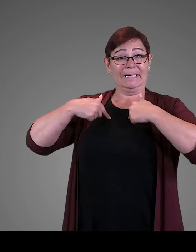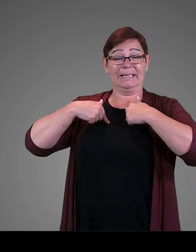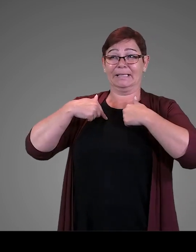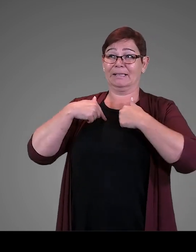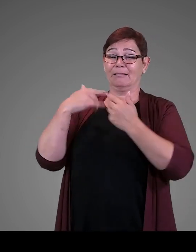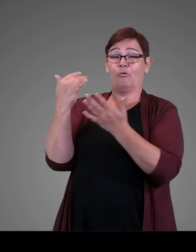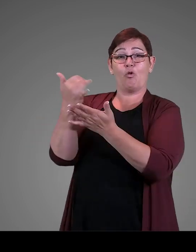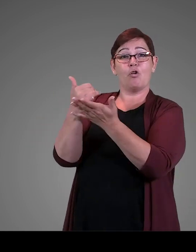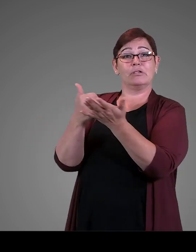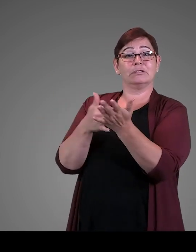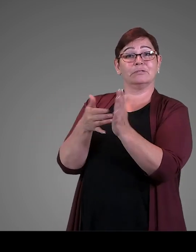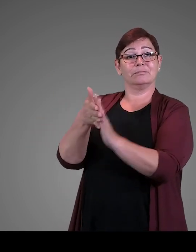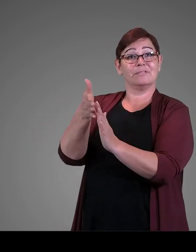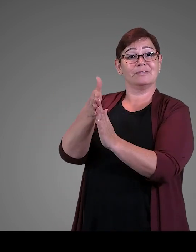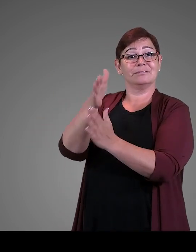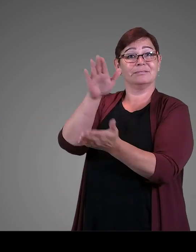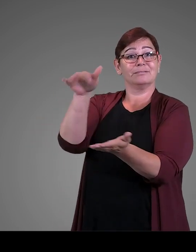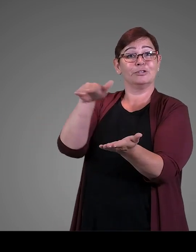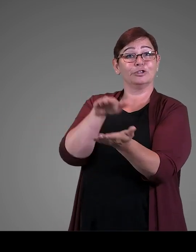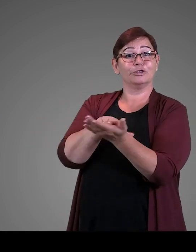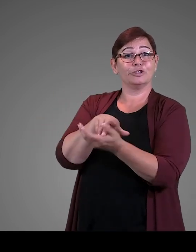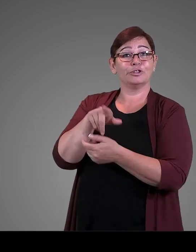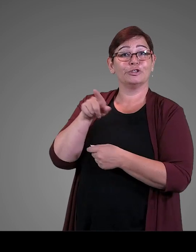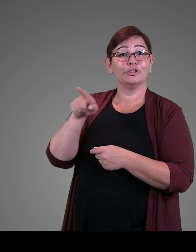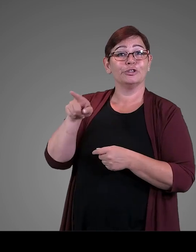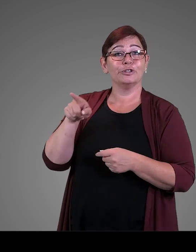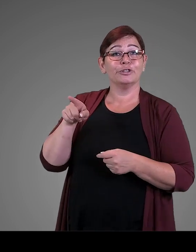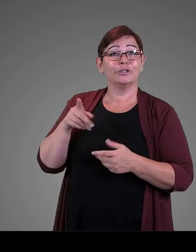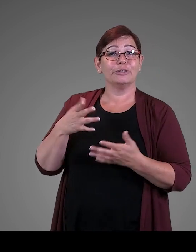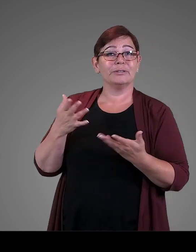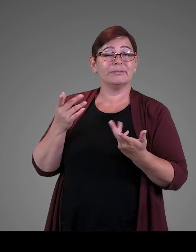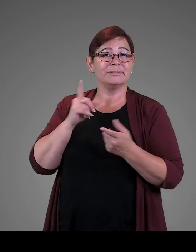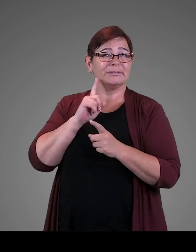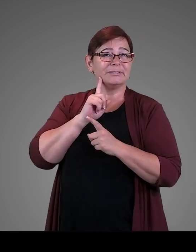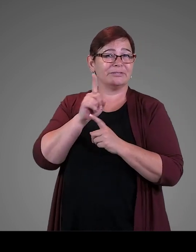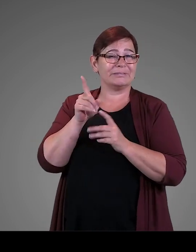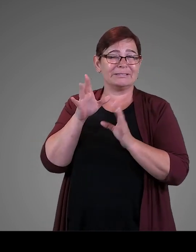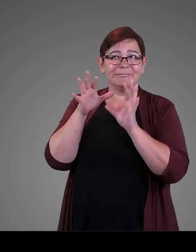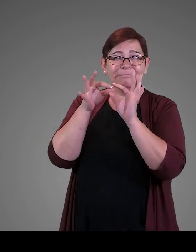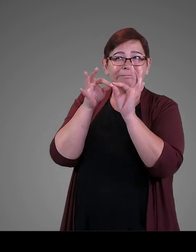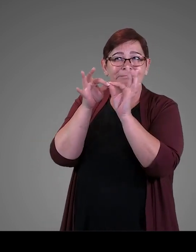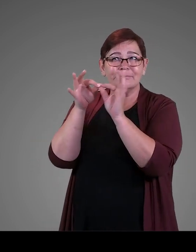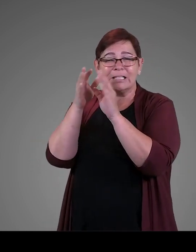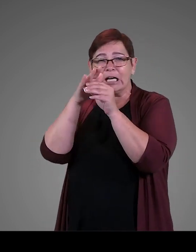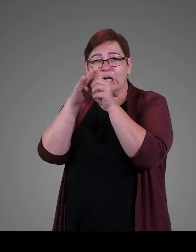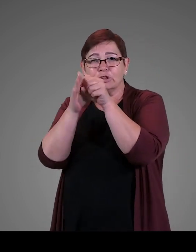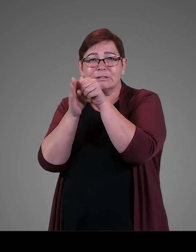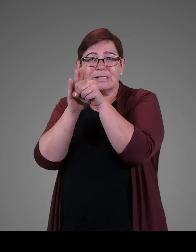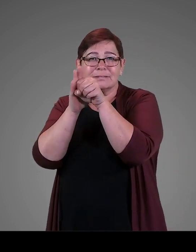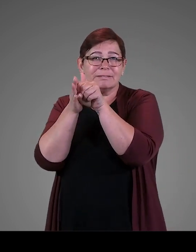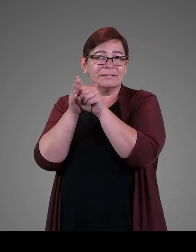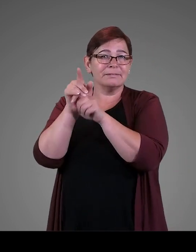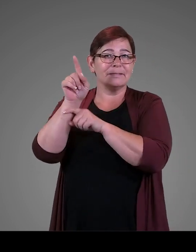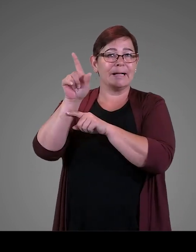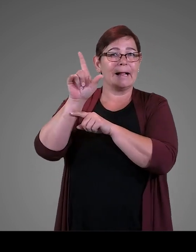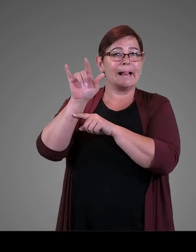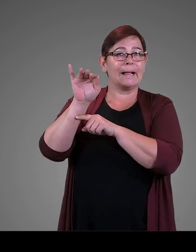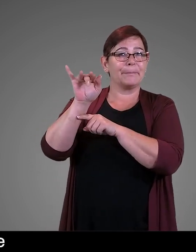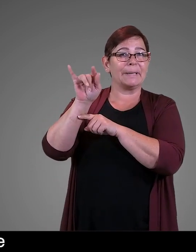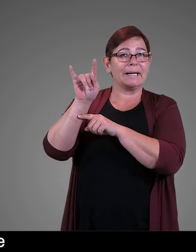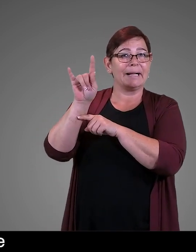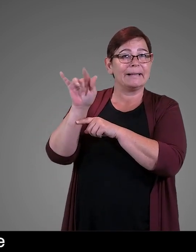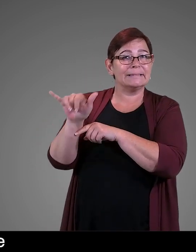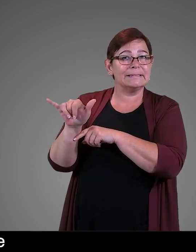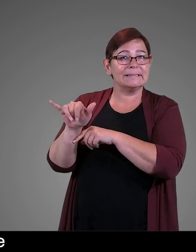de liminalité. Je ne suis pas sûre que c'est un mot. C'est dans ce sens-là où la non-finalité... En